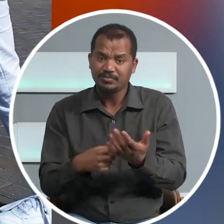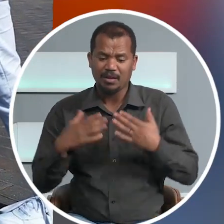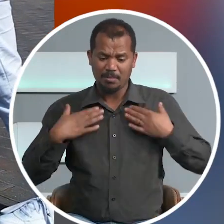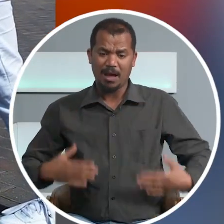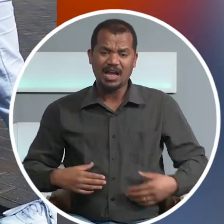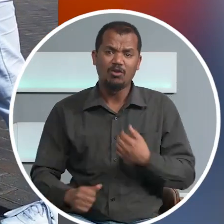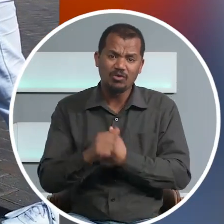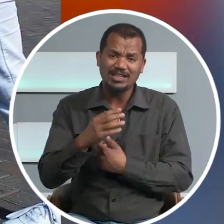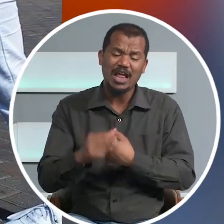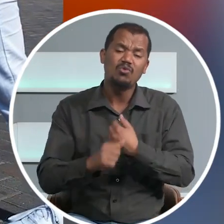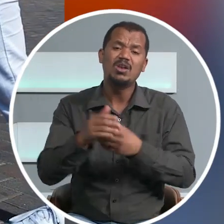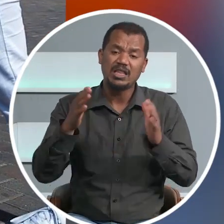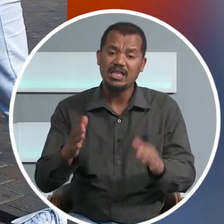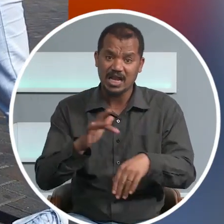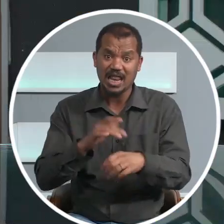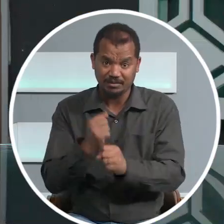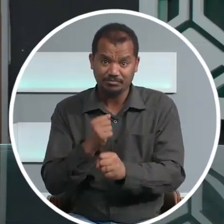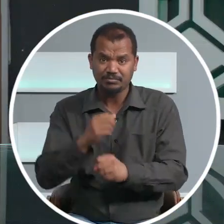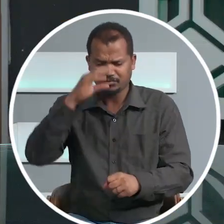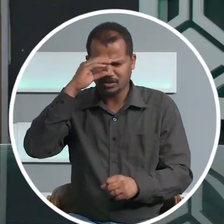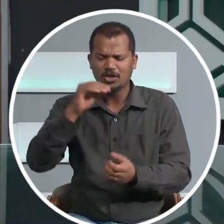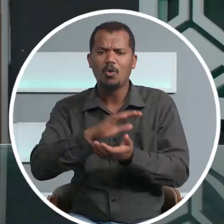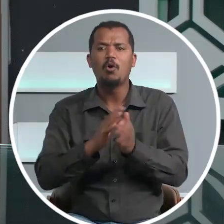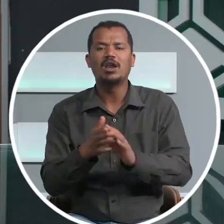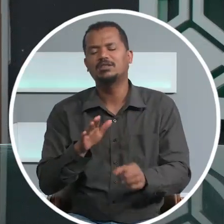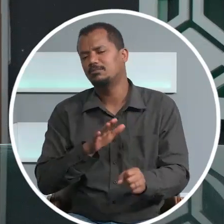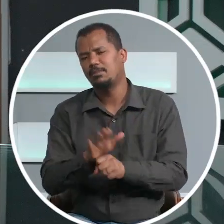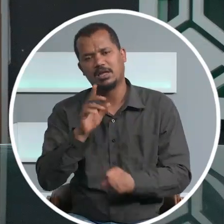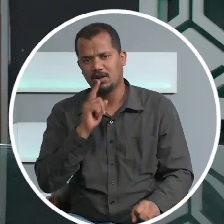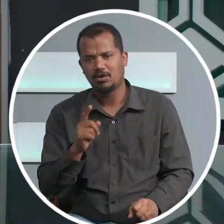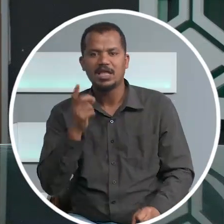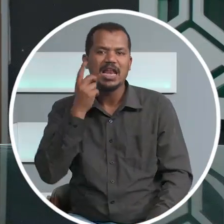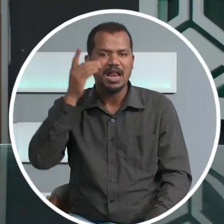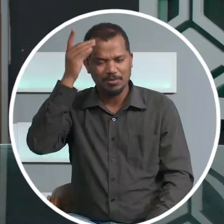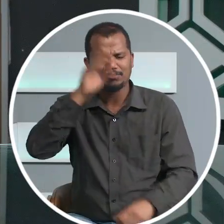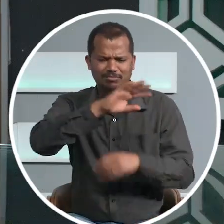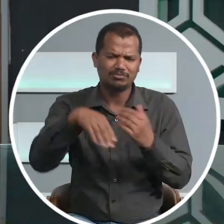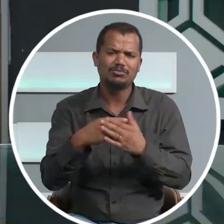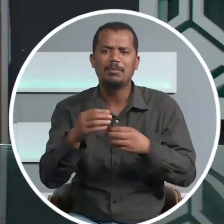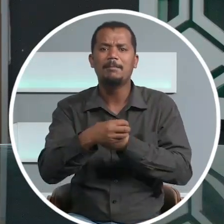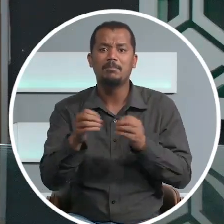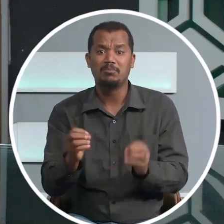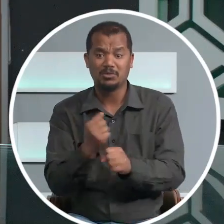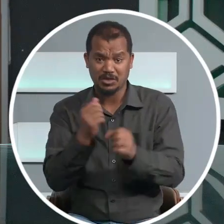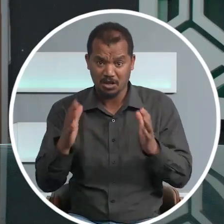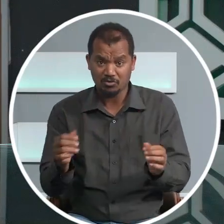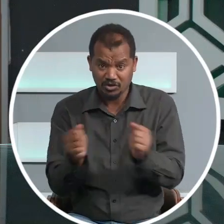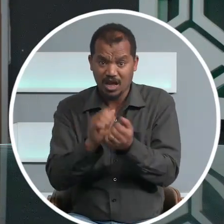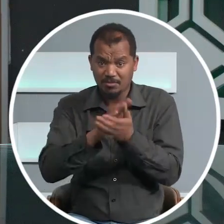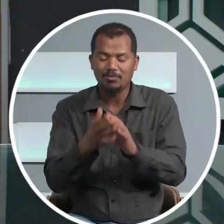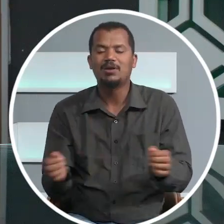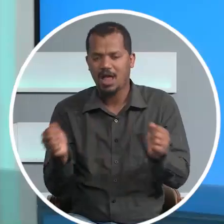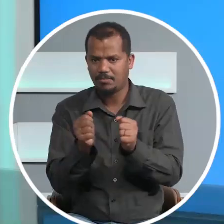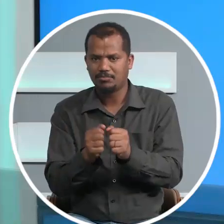ስለዚህ በአካል ጉዳት እና ጉዳተኝነት ላይ ለመስራት ሰው መሆናችን በቂ ነው። የኔ ዓለም ካሳው ከመላው የስቱዲዮ ባለሙያዎች ጋር